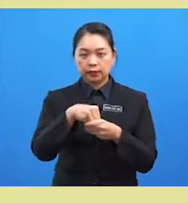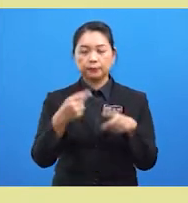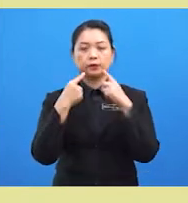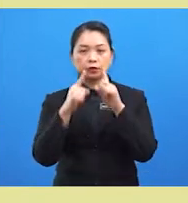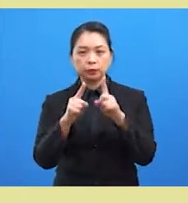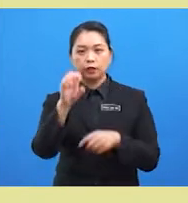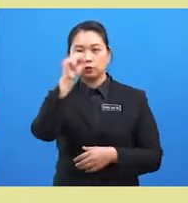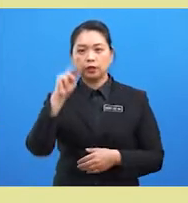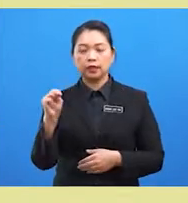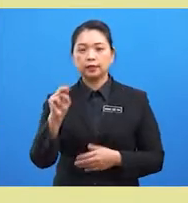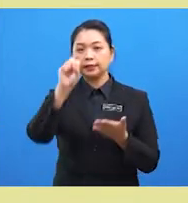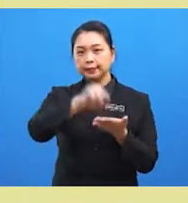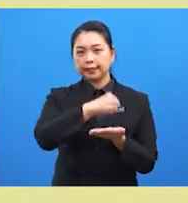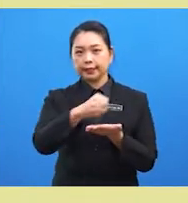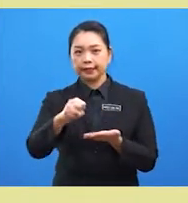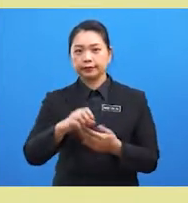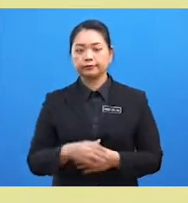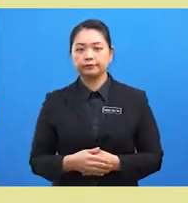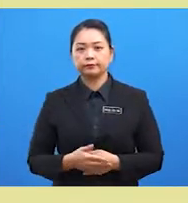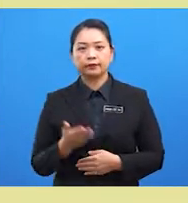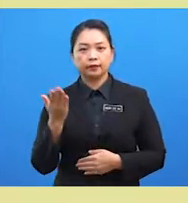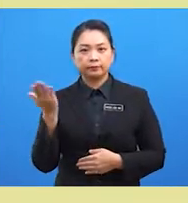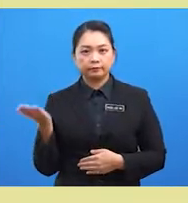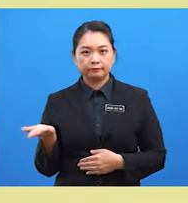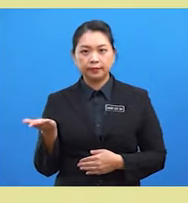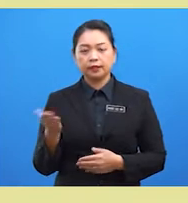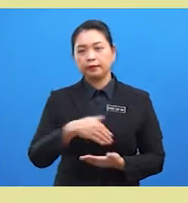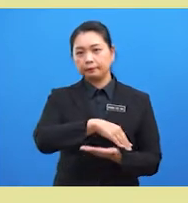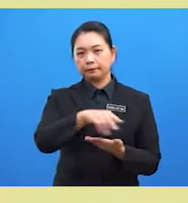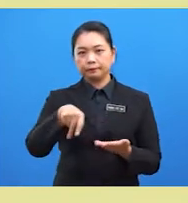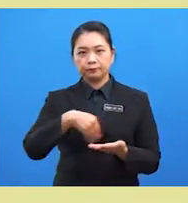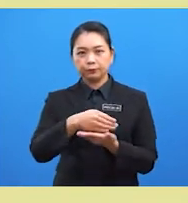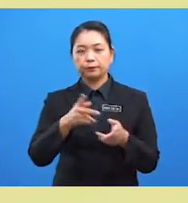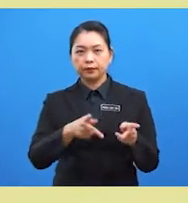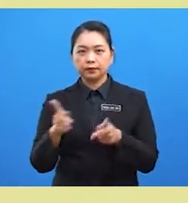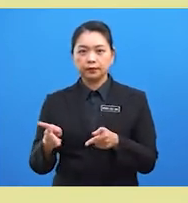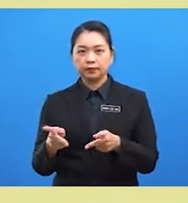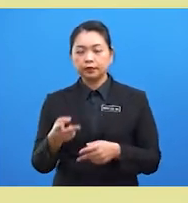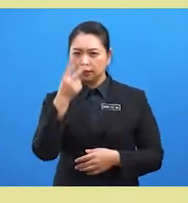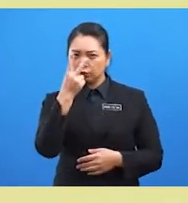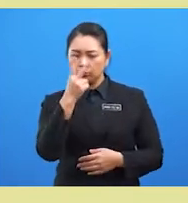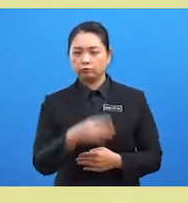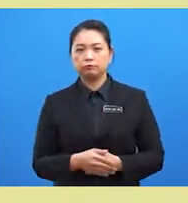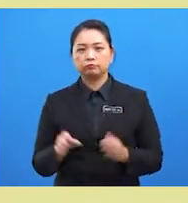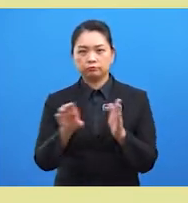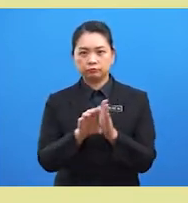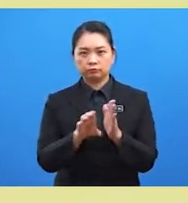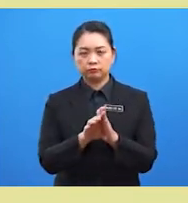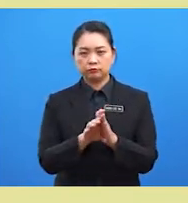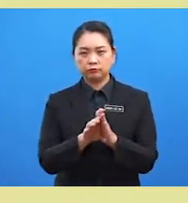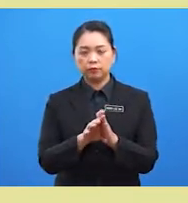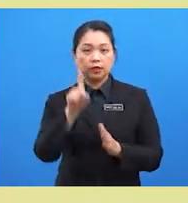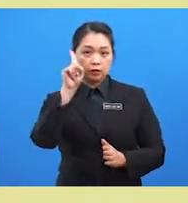menjawab soalan syair. Para pelajar sekalian, perhatikan contoh